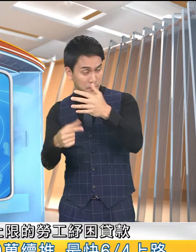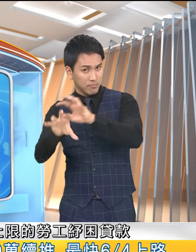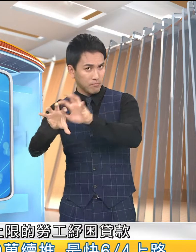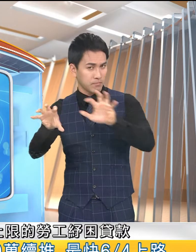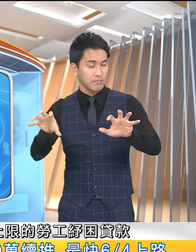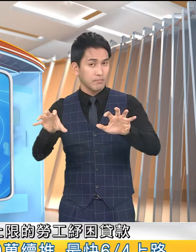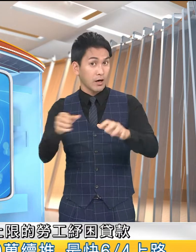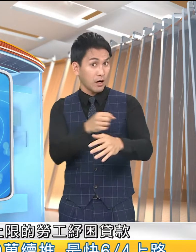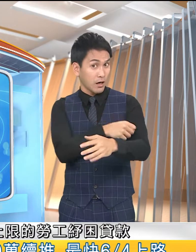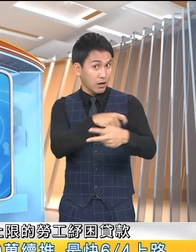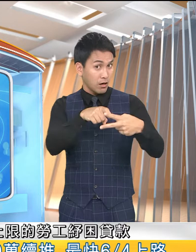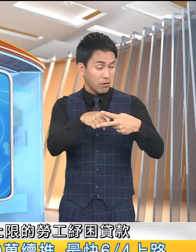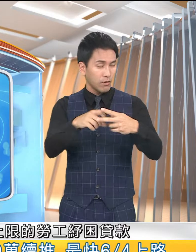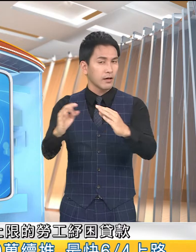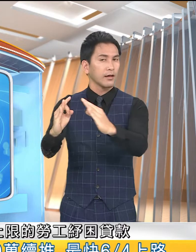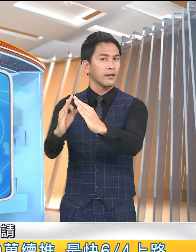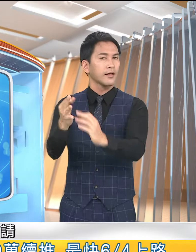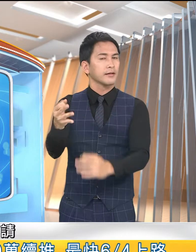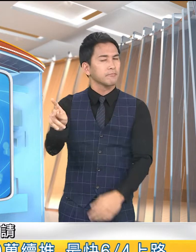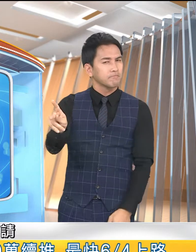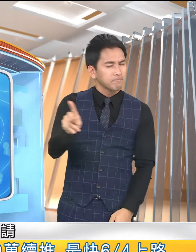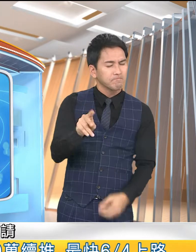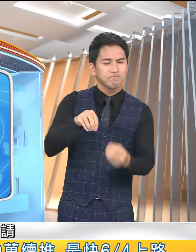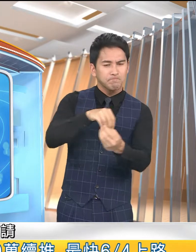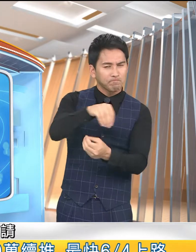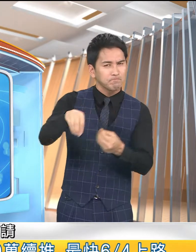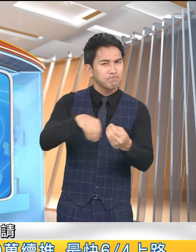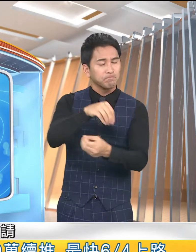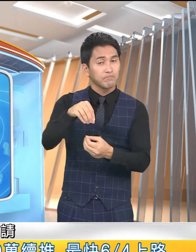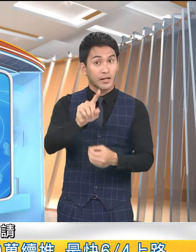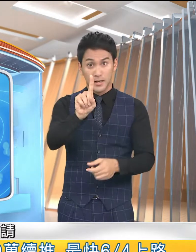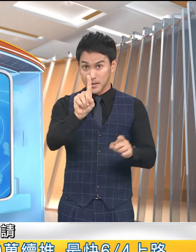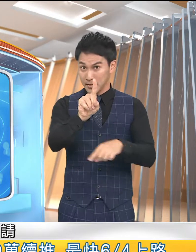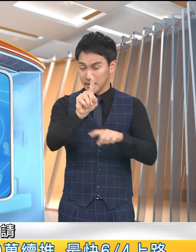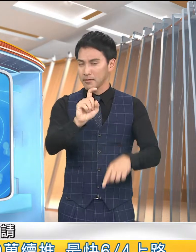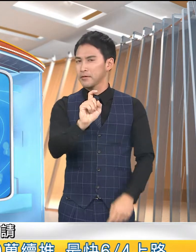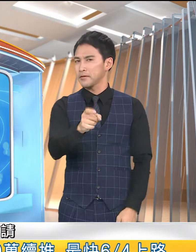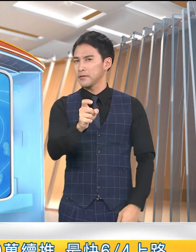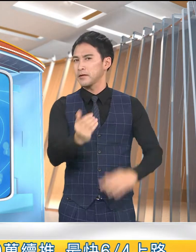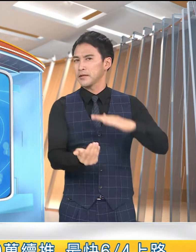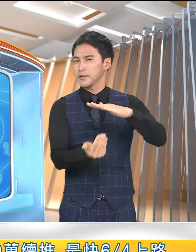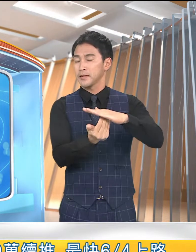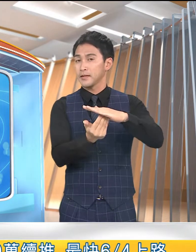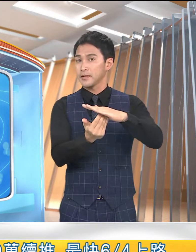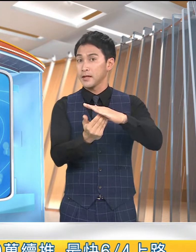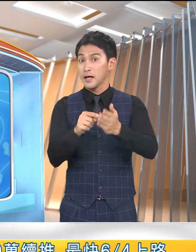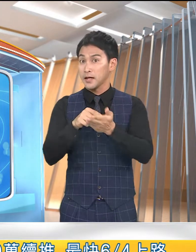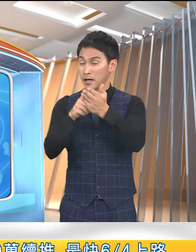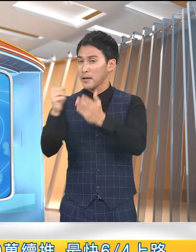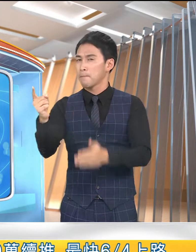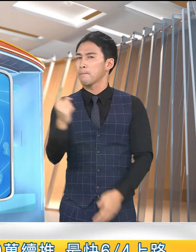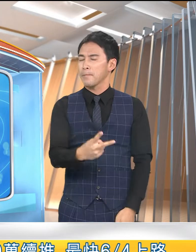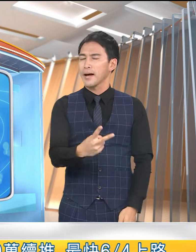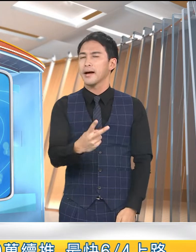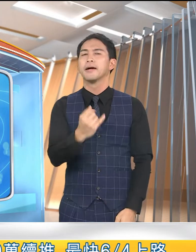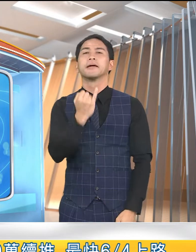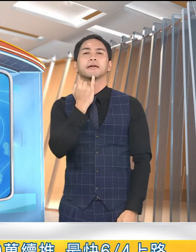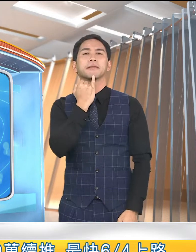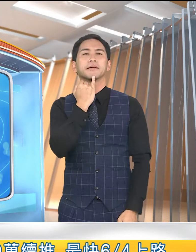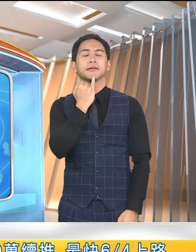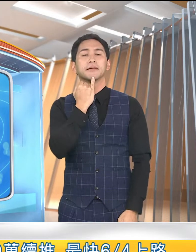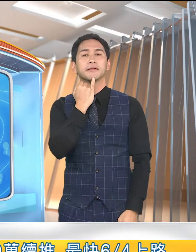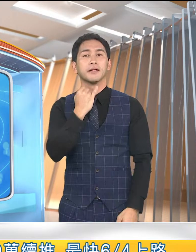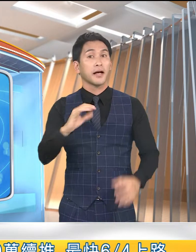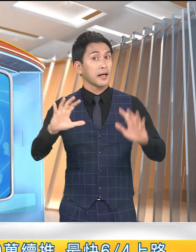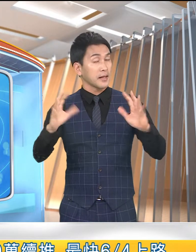限的劳工纾困贷款，已经申请者可以再申请，最快